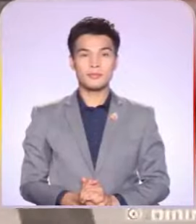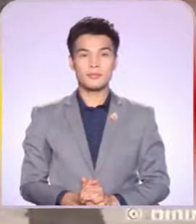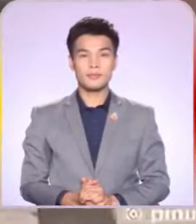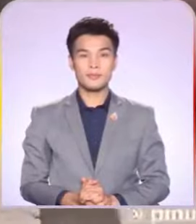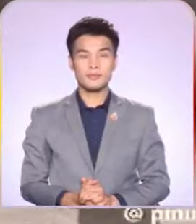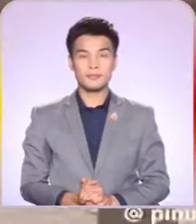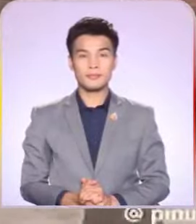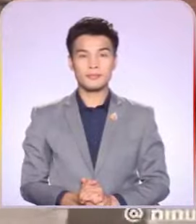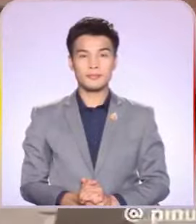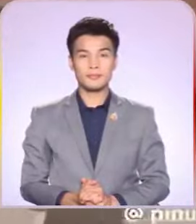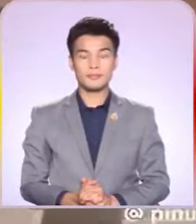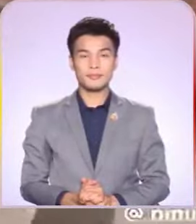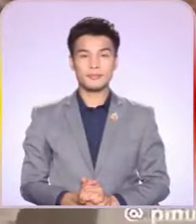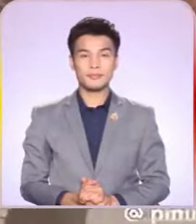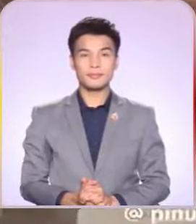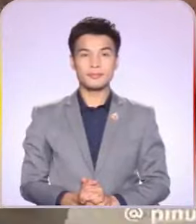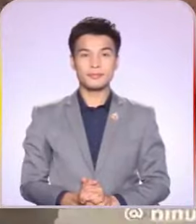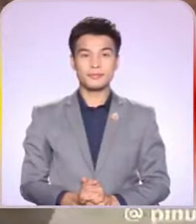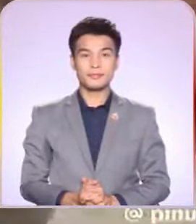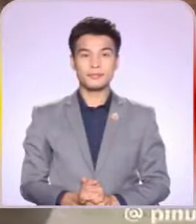มีอะไรไหมล่ะไม่บอกนะเ